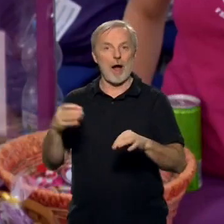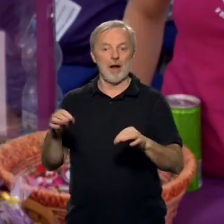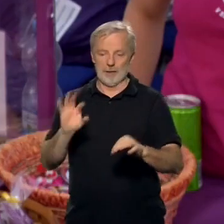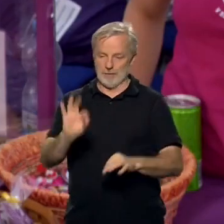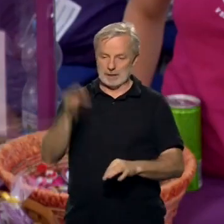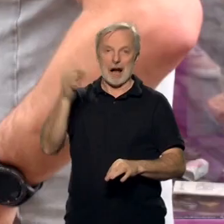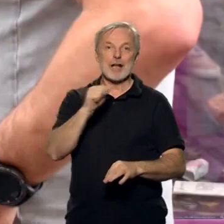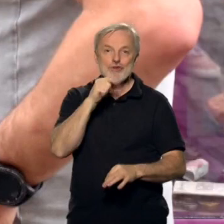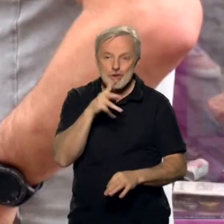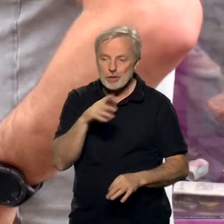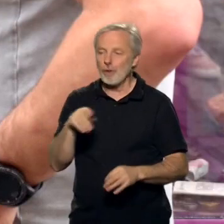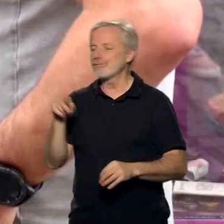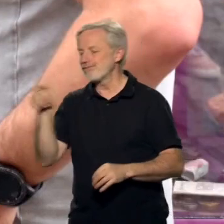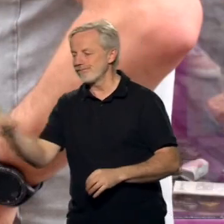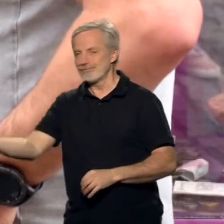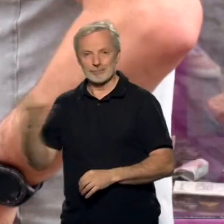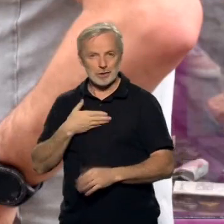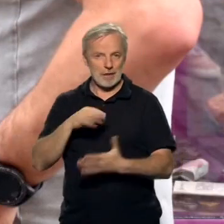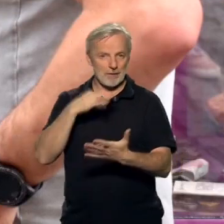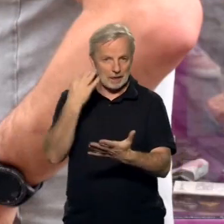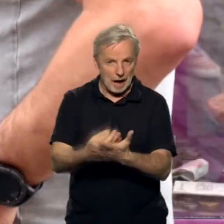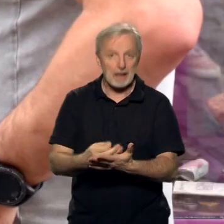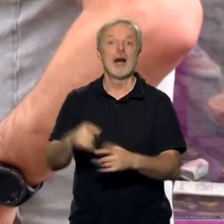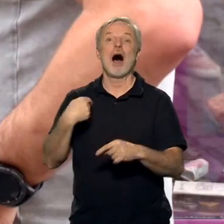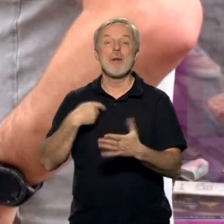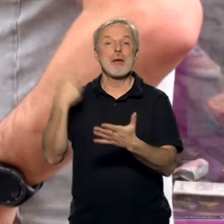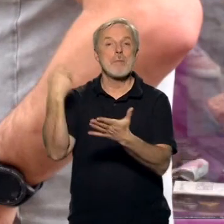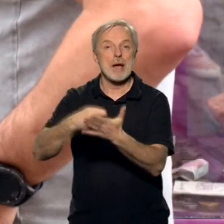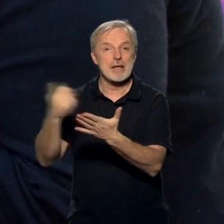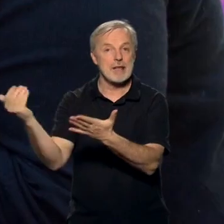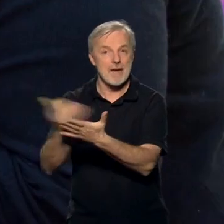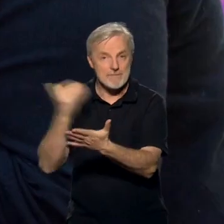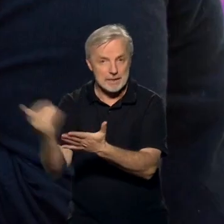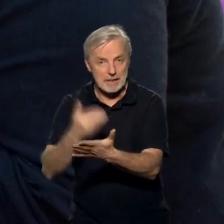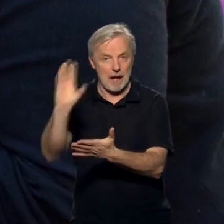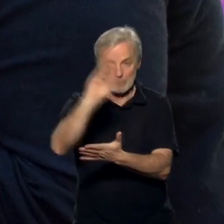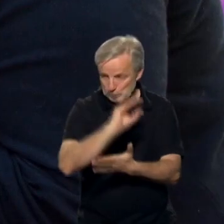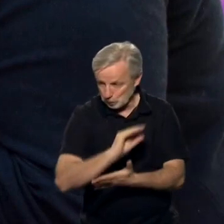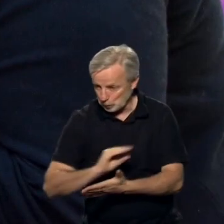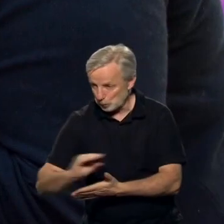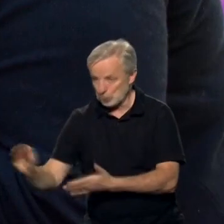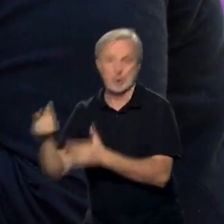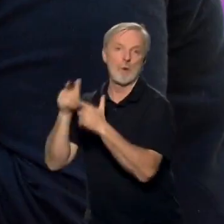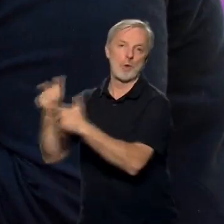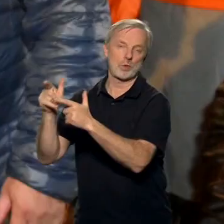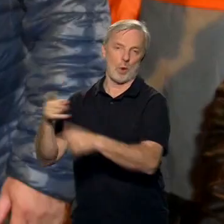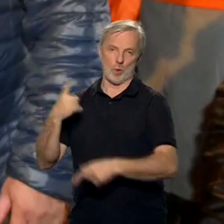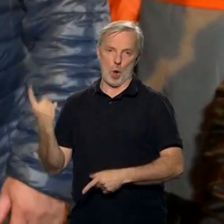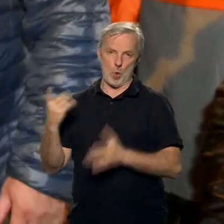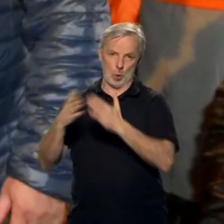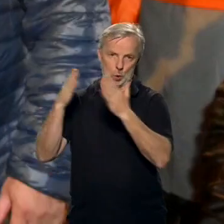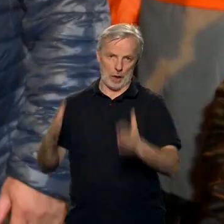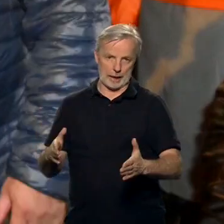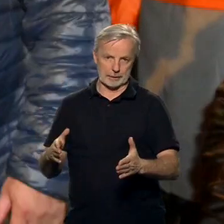sponzorů. Tím prodejem taky získáváme finanční prostředky pro útulky a také na svých akcích